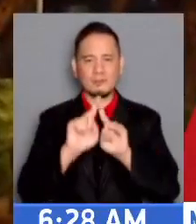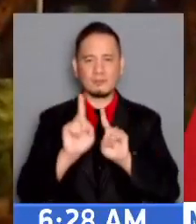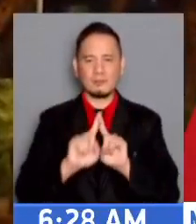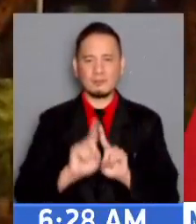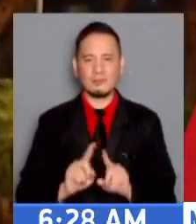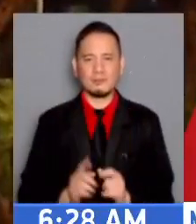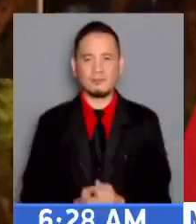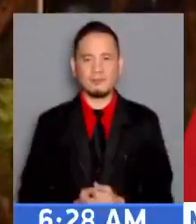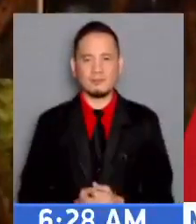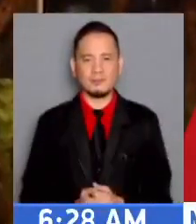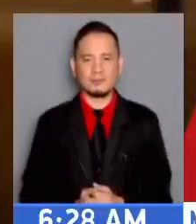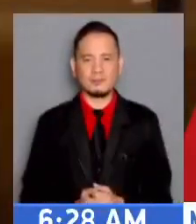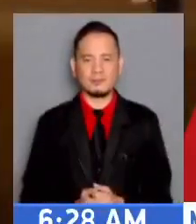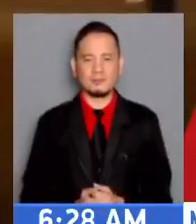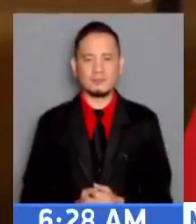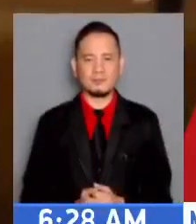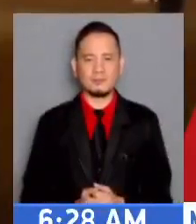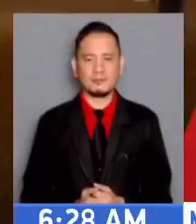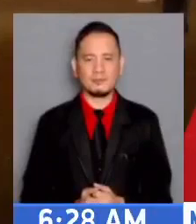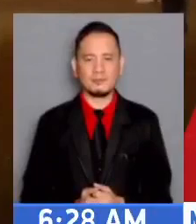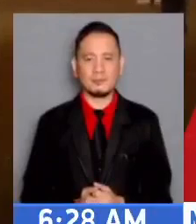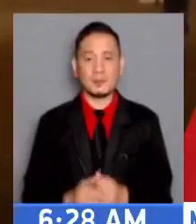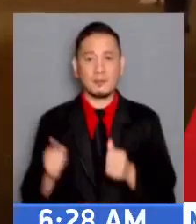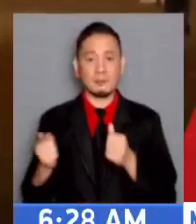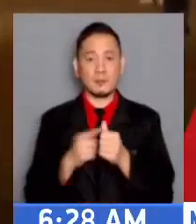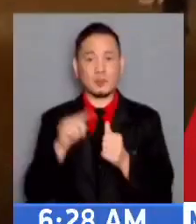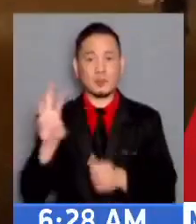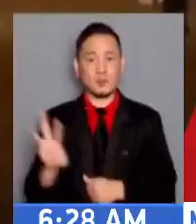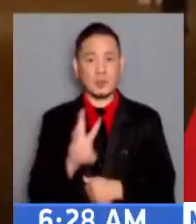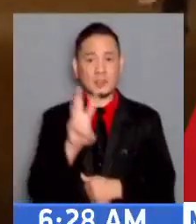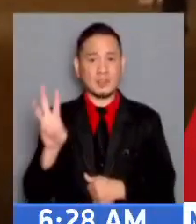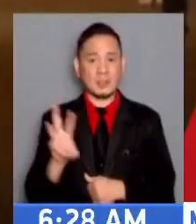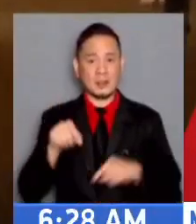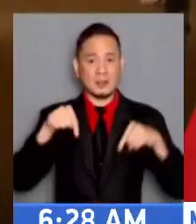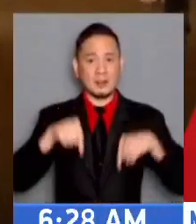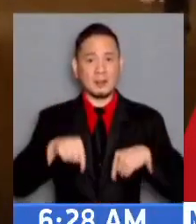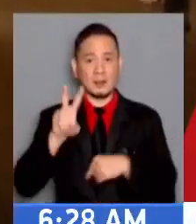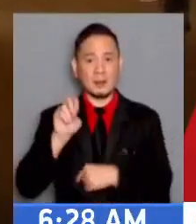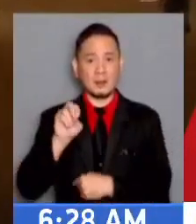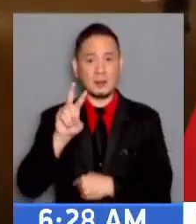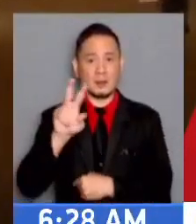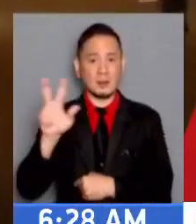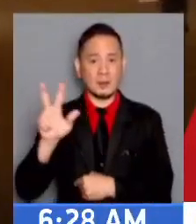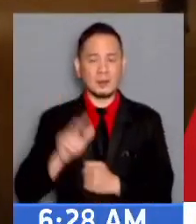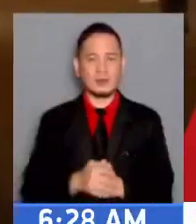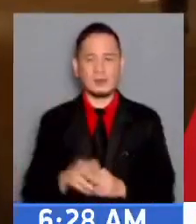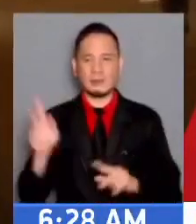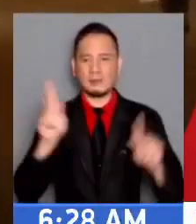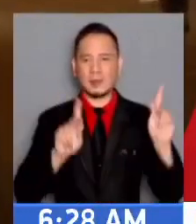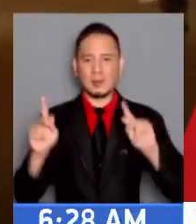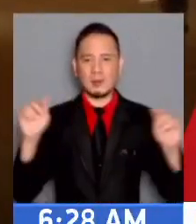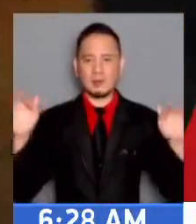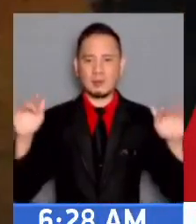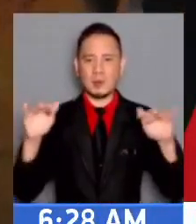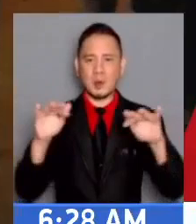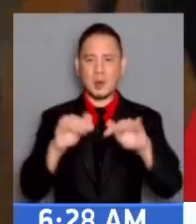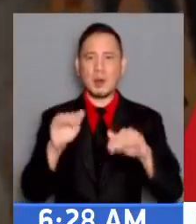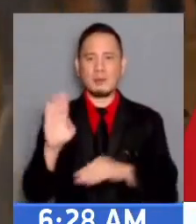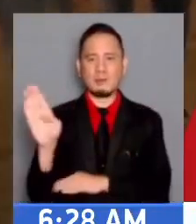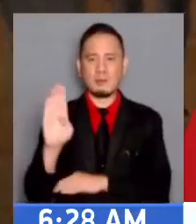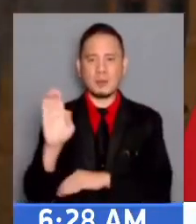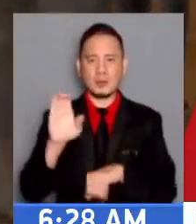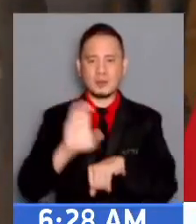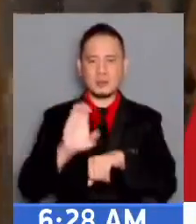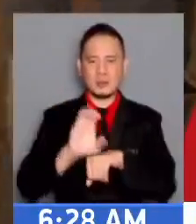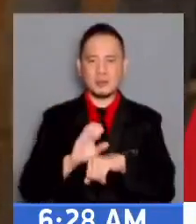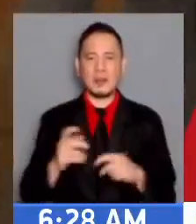Sa unang Miyerkules ng taon, bitbit na maraming deboto ng Baclaran ang panibagong mga hiling sa pagpasok ng 2023. Pero higit